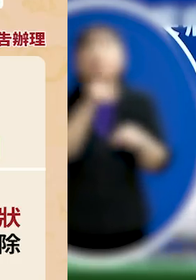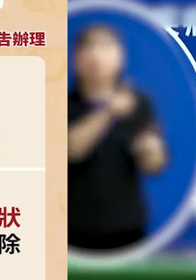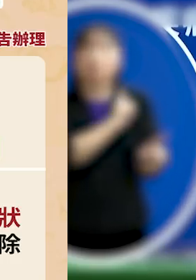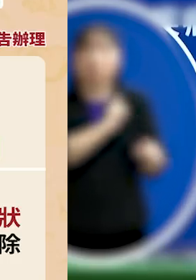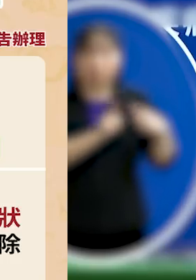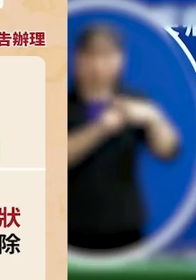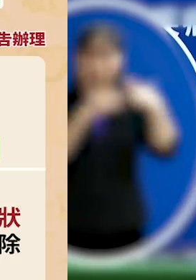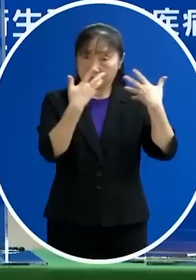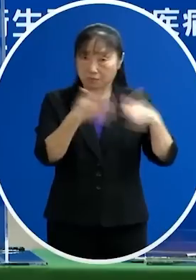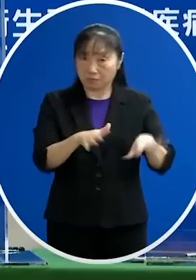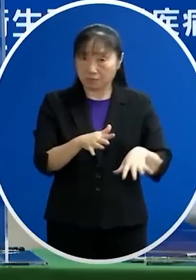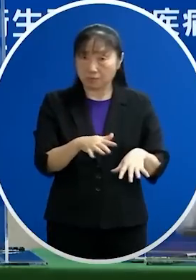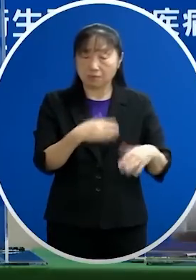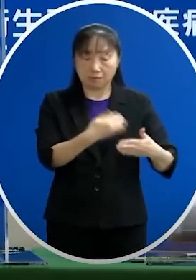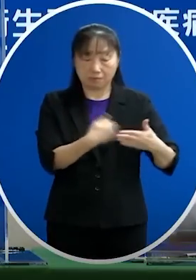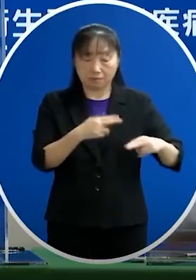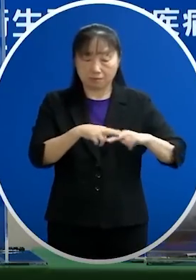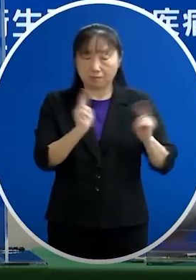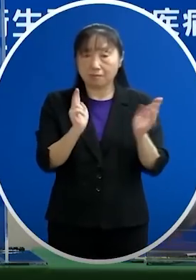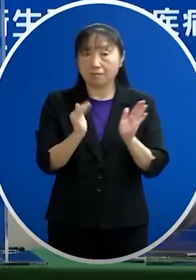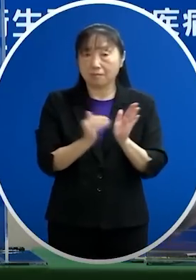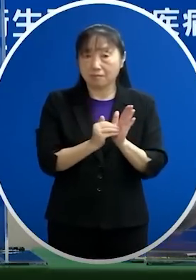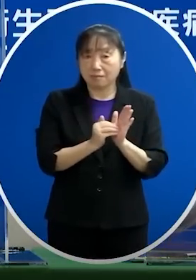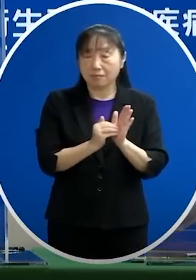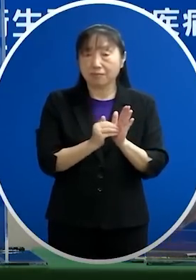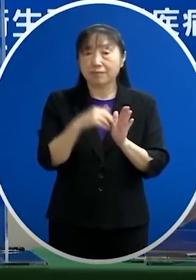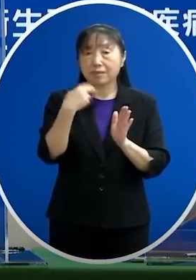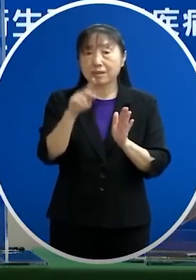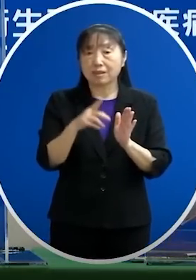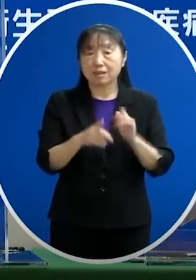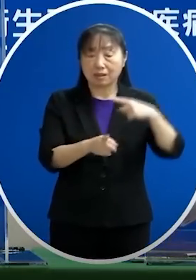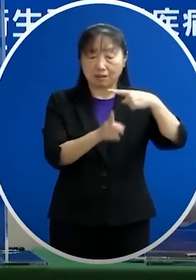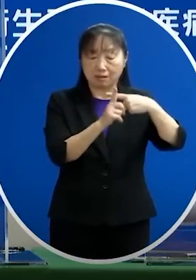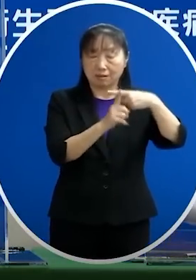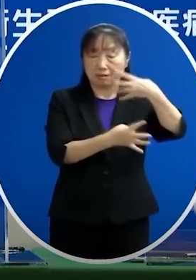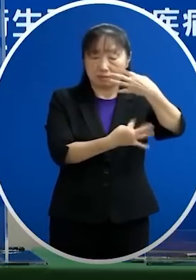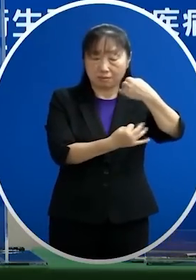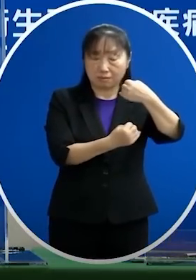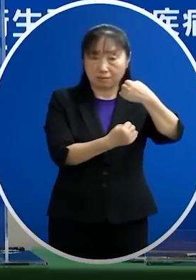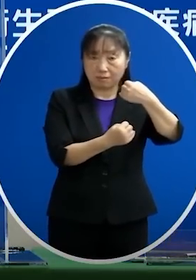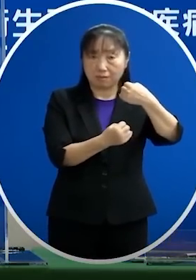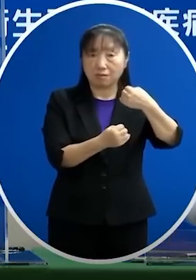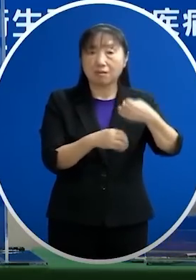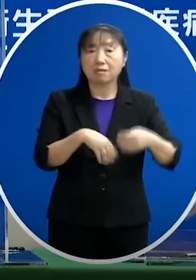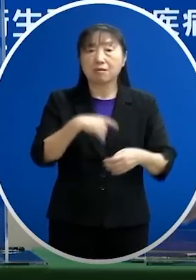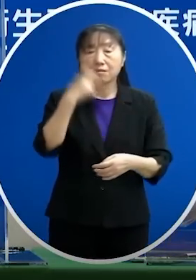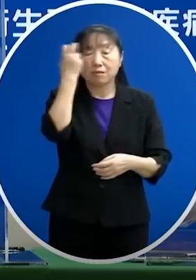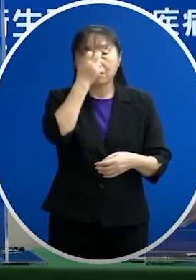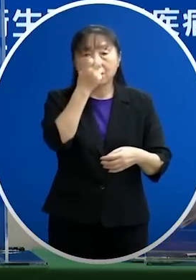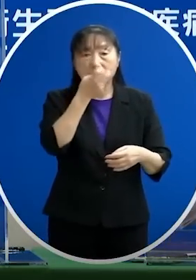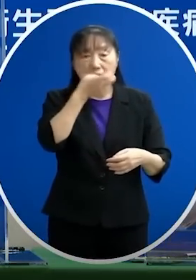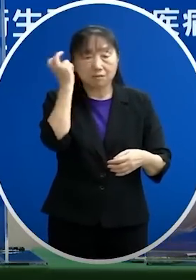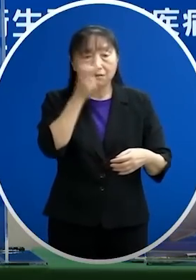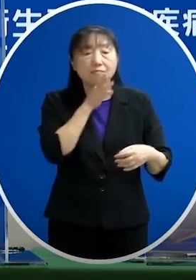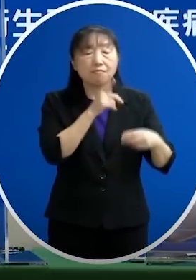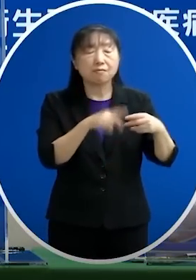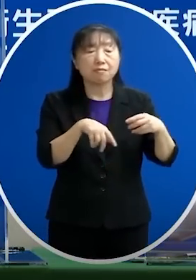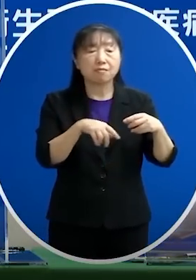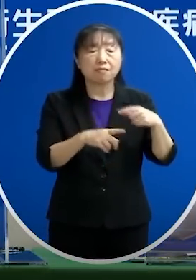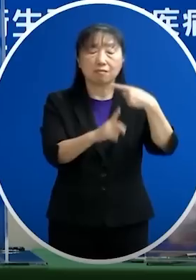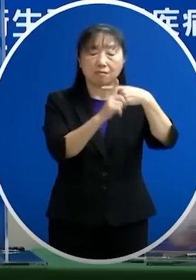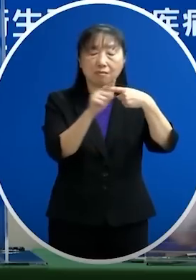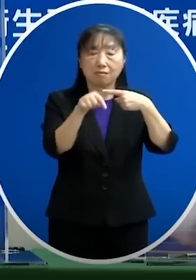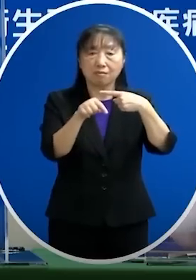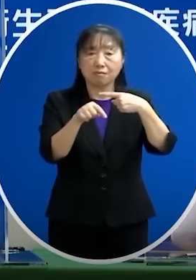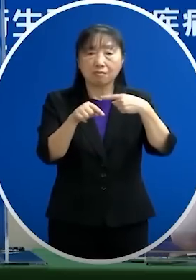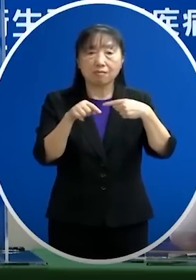隔离，而且符合具发病日或裁剪阳性日那裁剪阳性